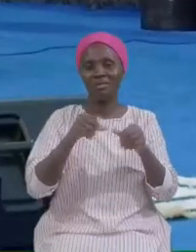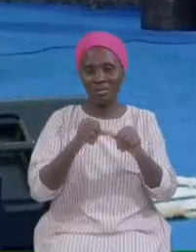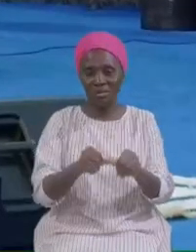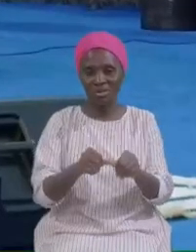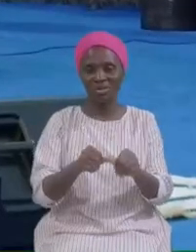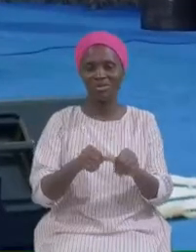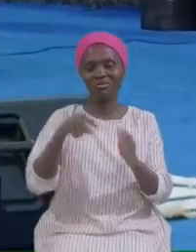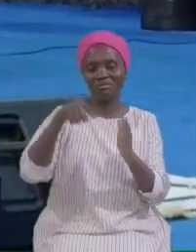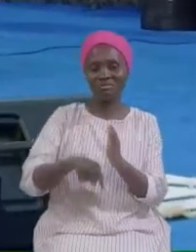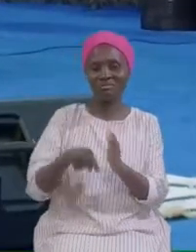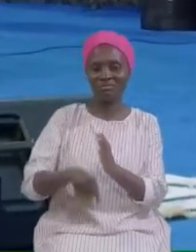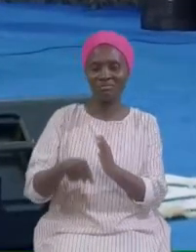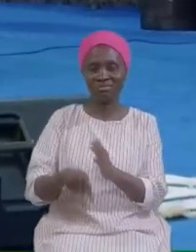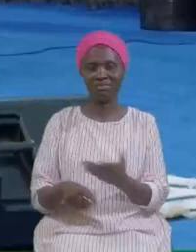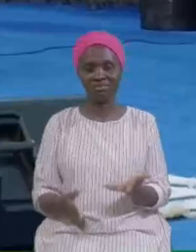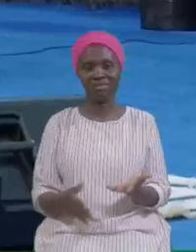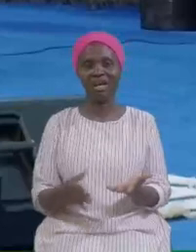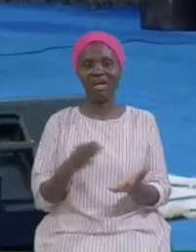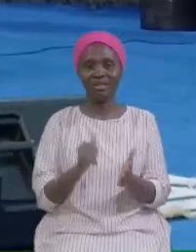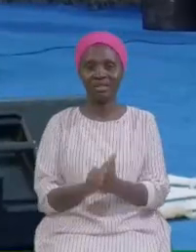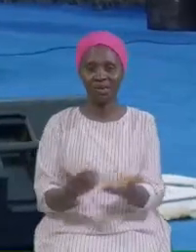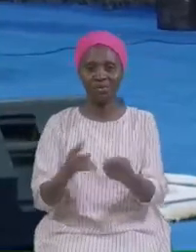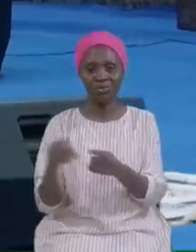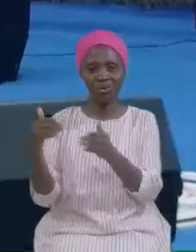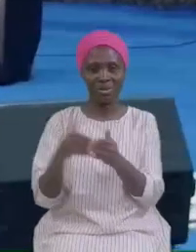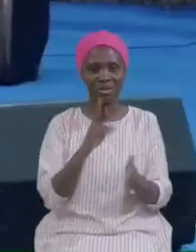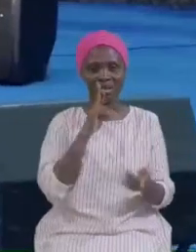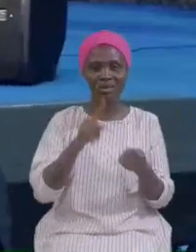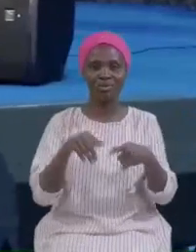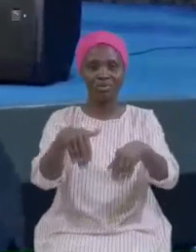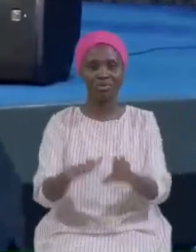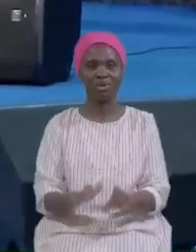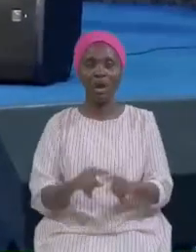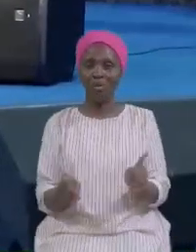Elle s'empirait et pouvait finir dans la tombe.